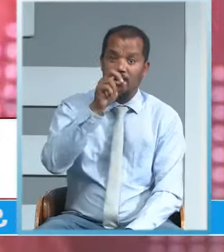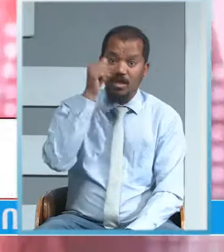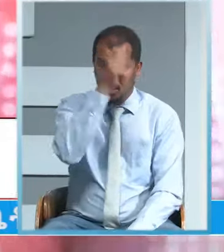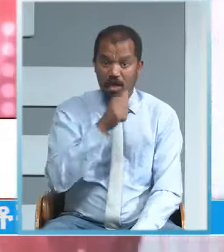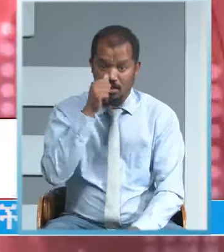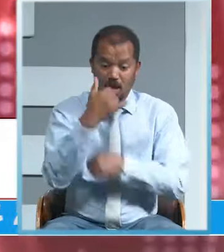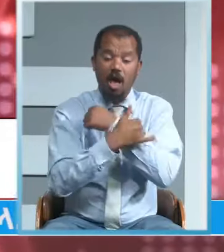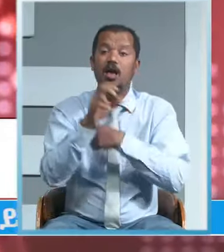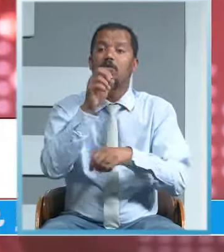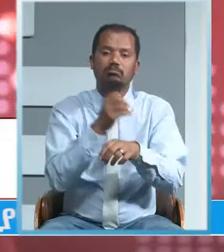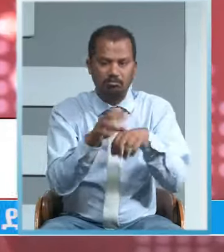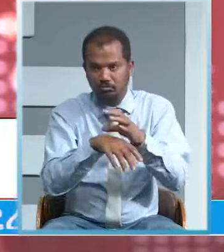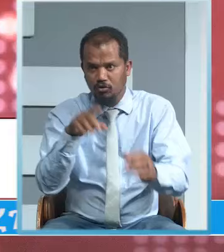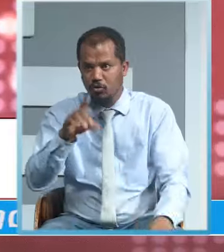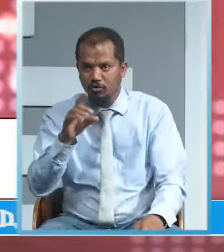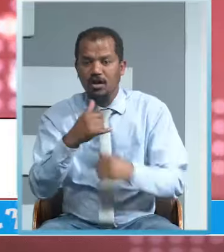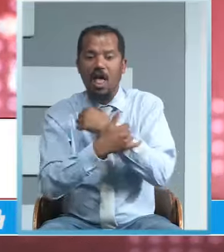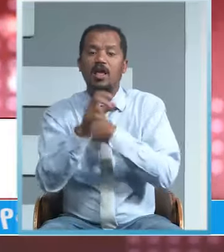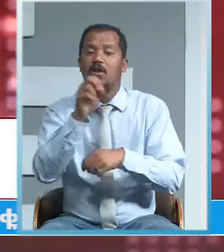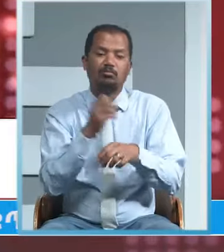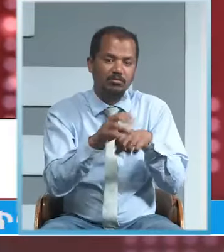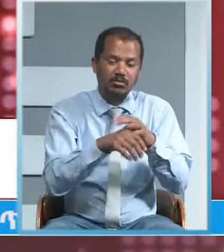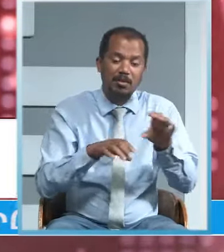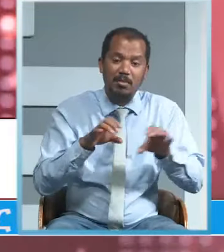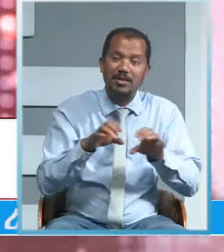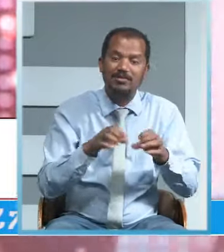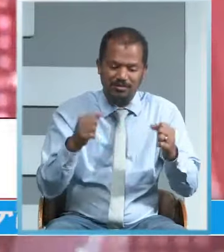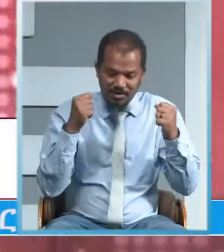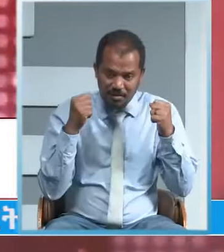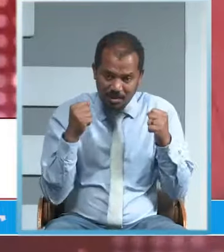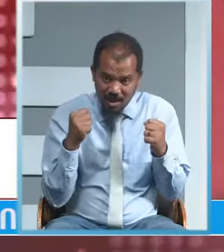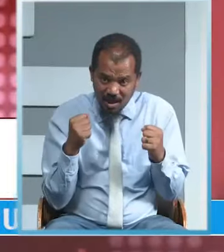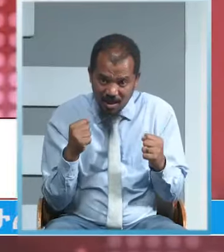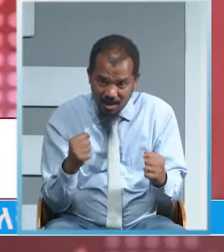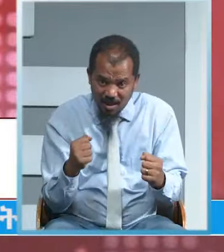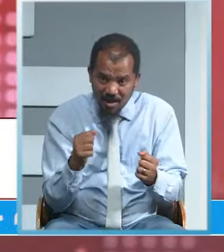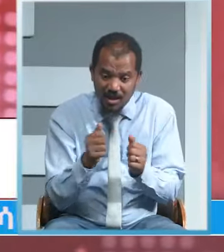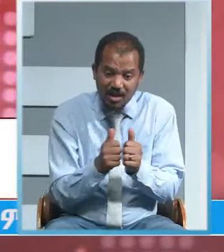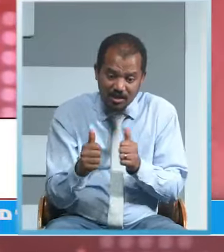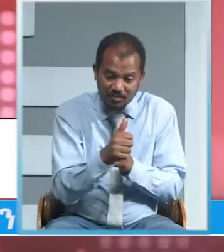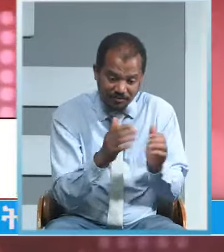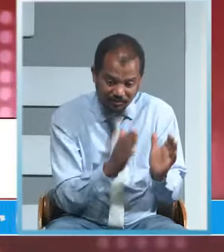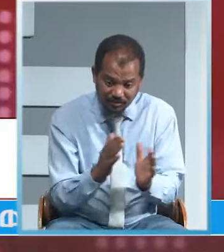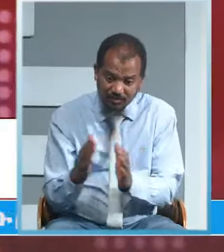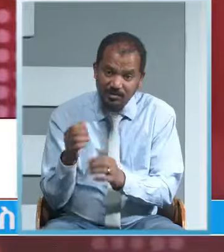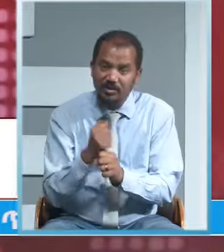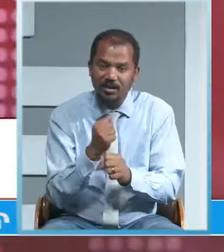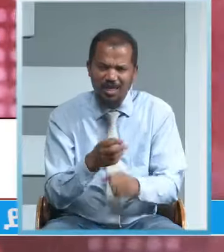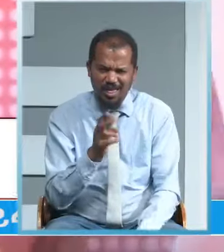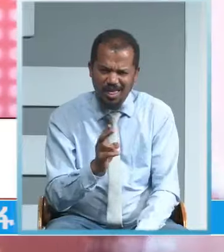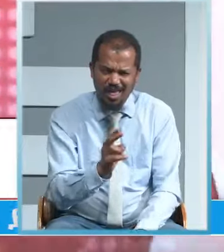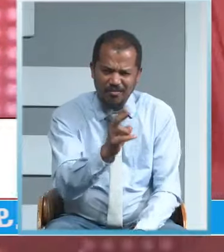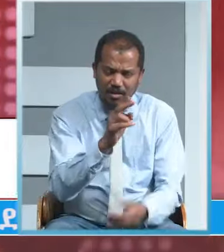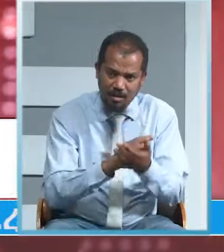የኢትዮጵያ ሀገራዊ ምክክር ኮሚሽን ሀገራዊ ምክክሩን ማካሄድ የሚያስችለውን የቅድመ ዝግጅት ስራ እያፋጠነ